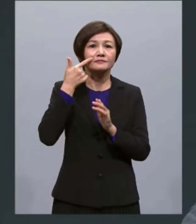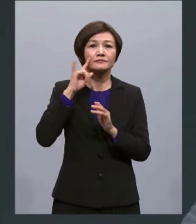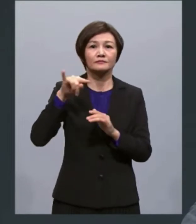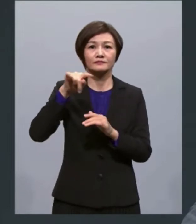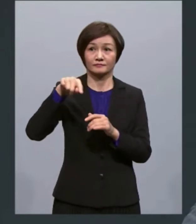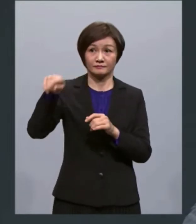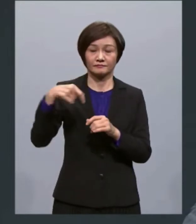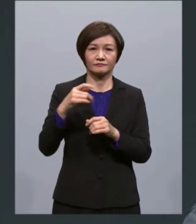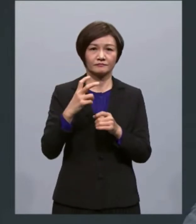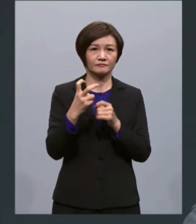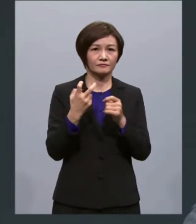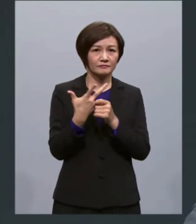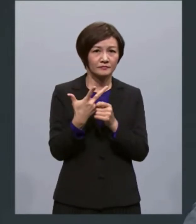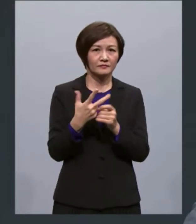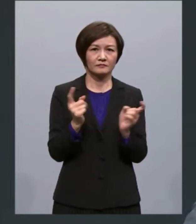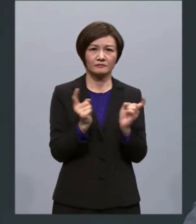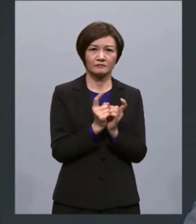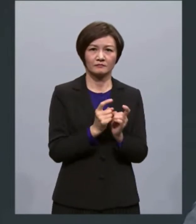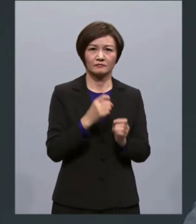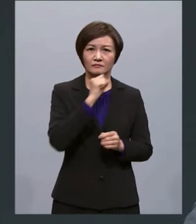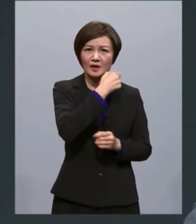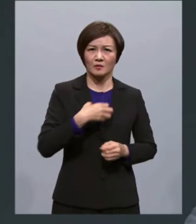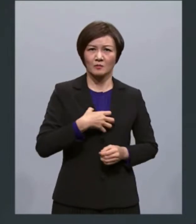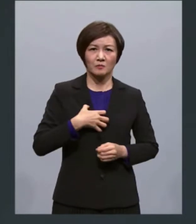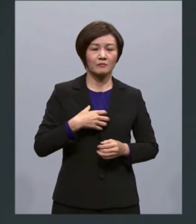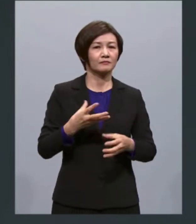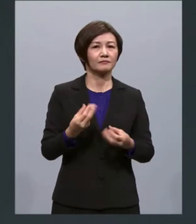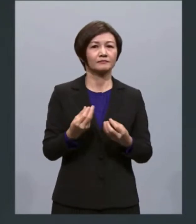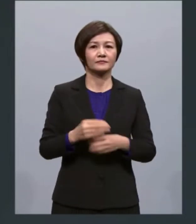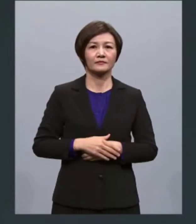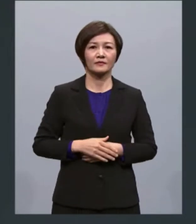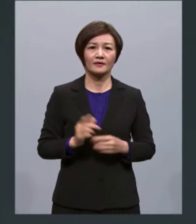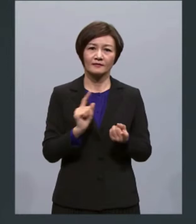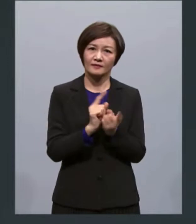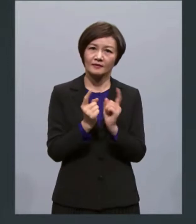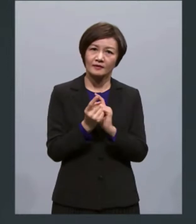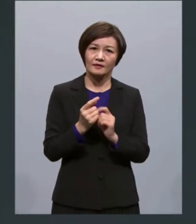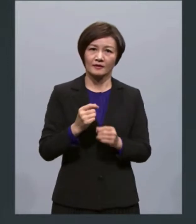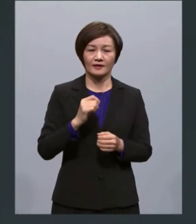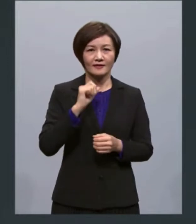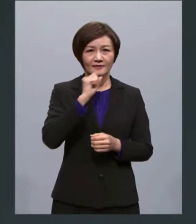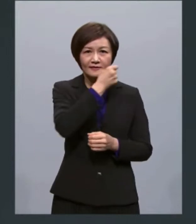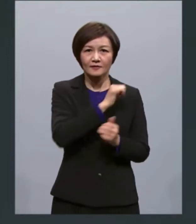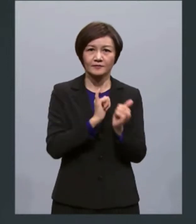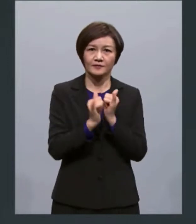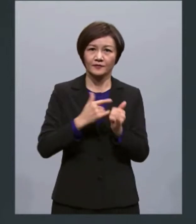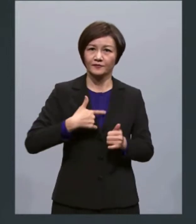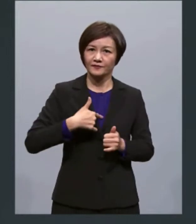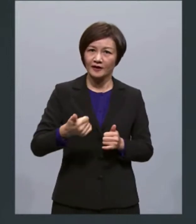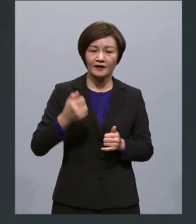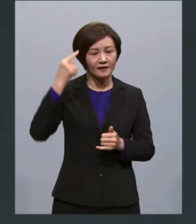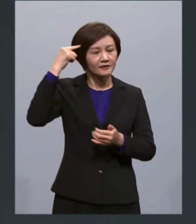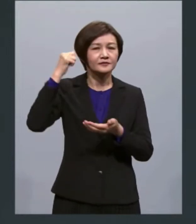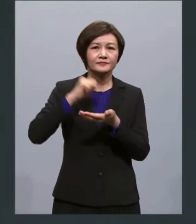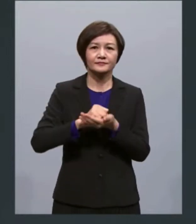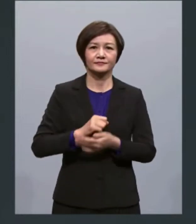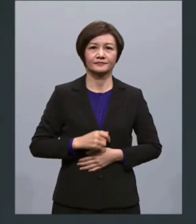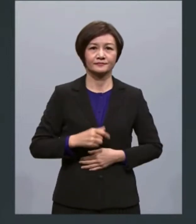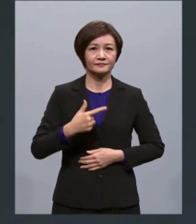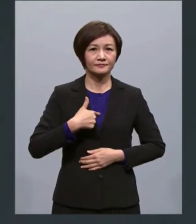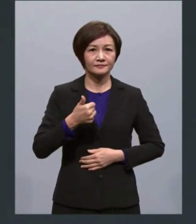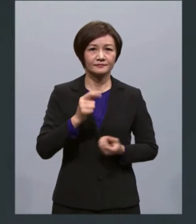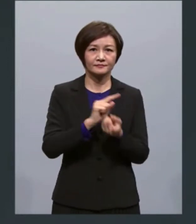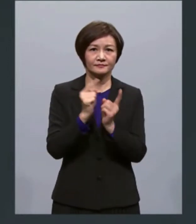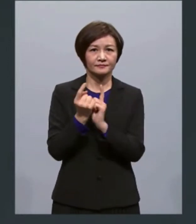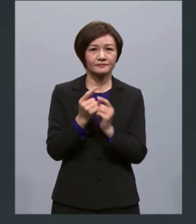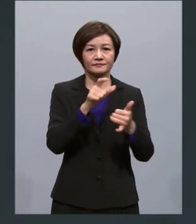并没有因此而痛恨台湾，反而对台湾人的友善留下深刻的印象。善意的对待